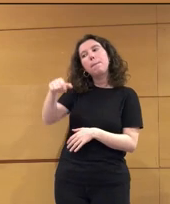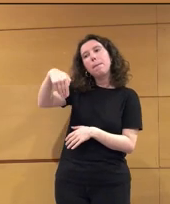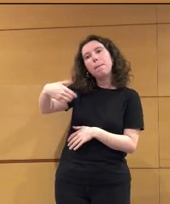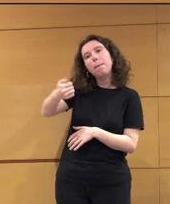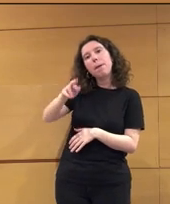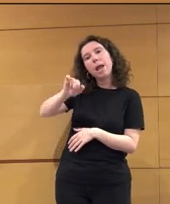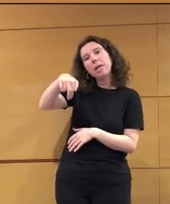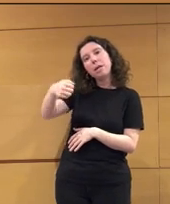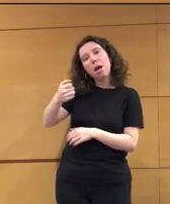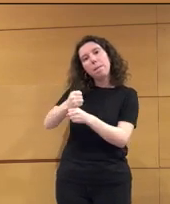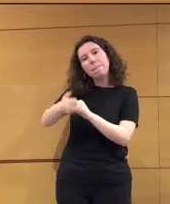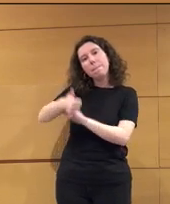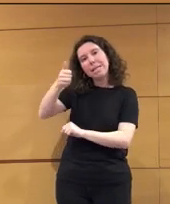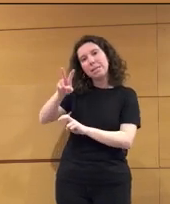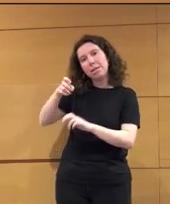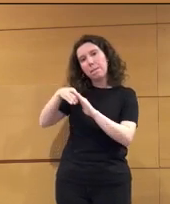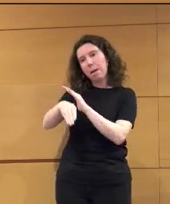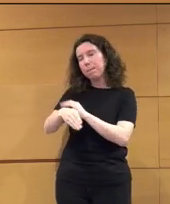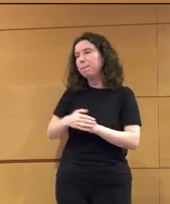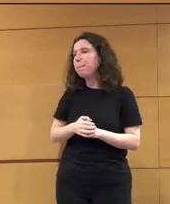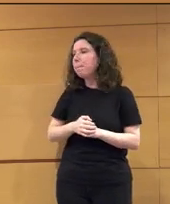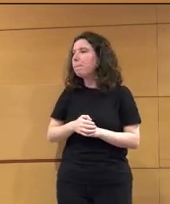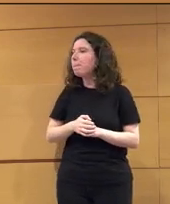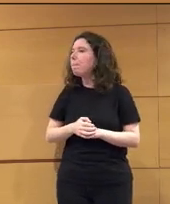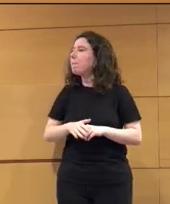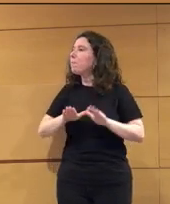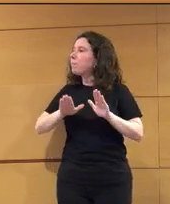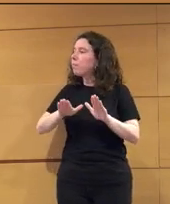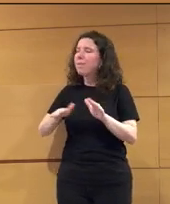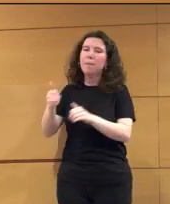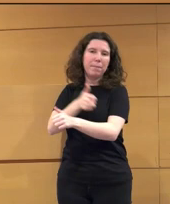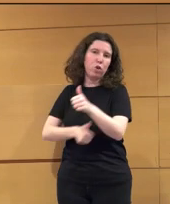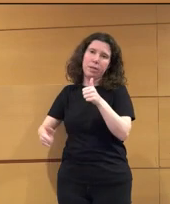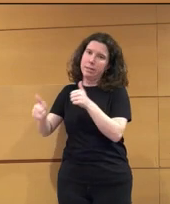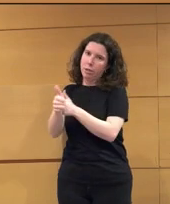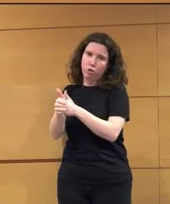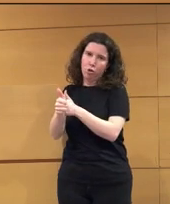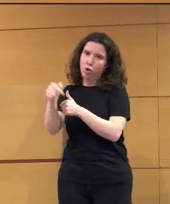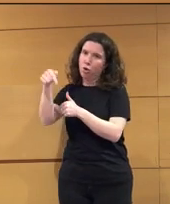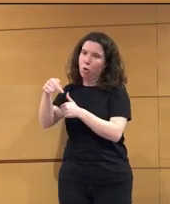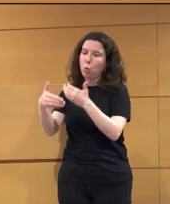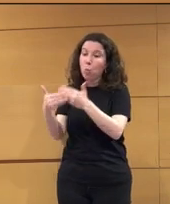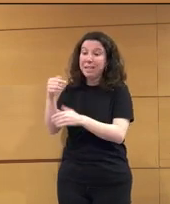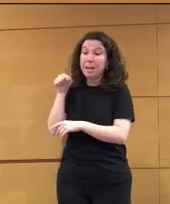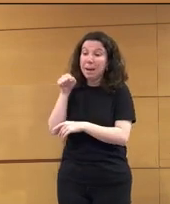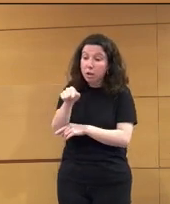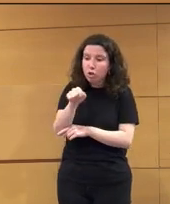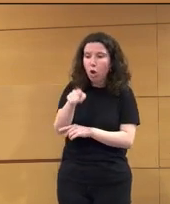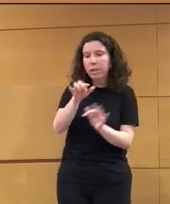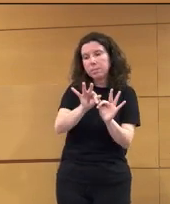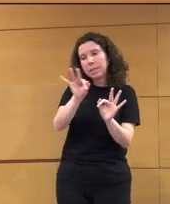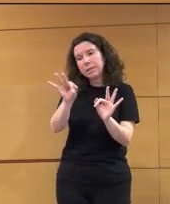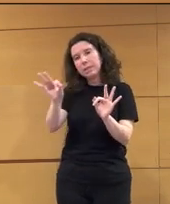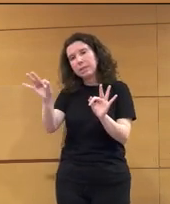no? Però no pot ser, per tant, priorització. Comencem per aquest paquet, iniciant. I quan veus que mica en mica